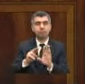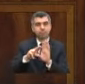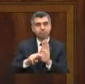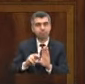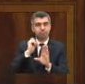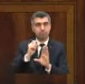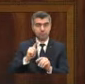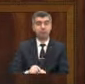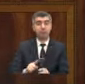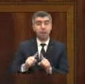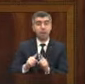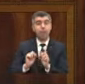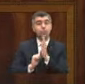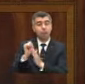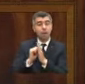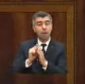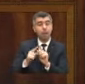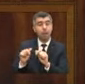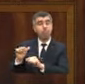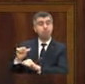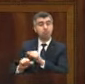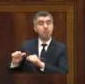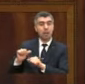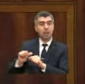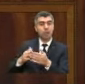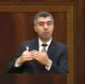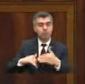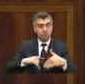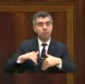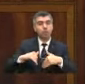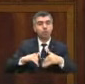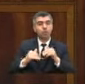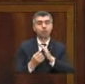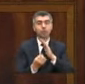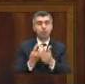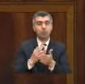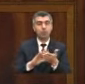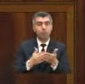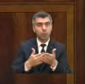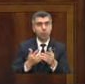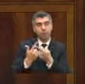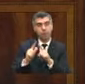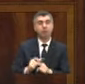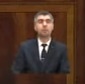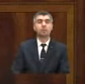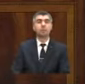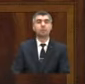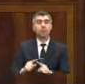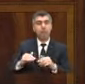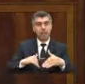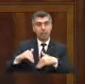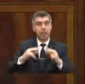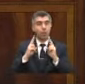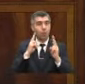أنجزنا نقلة نوعية على مستوى البنيات التحتية، سواء تعلق الأمر بالطرق